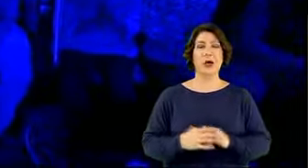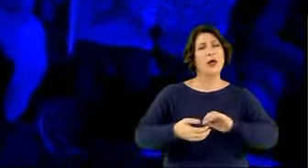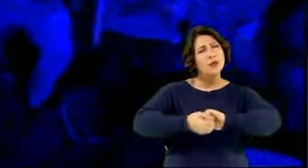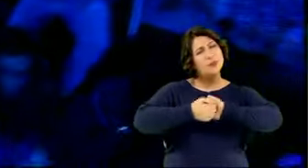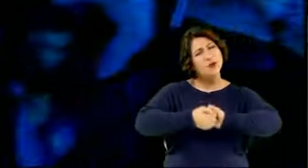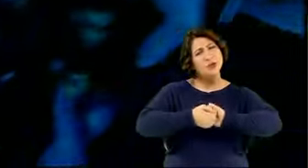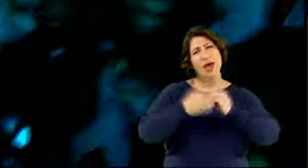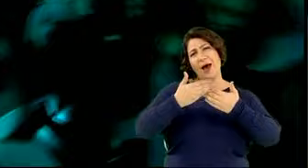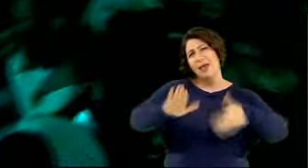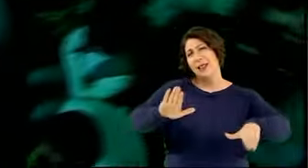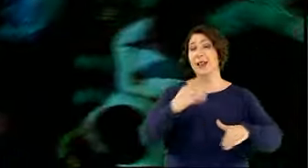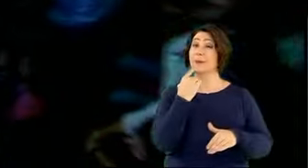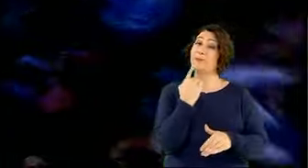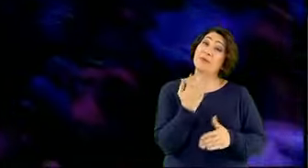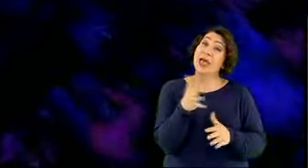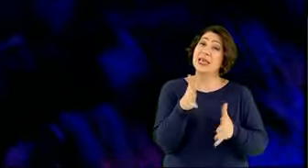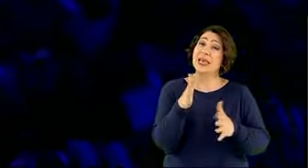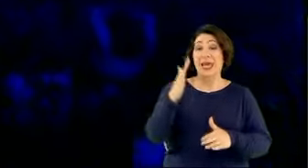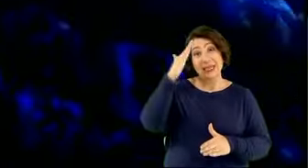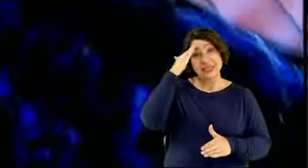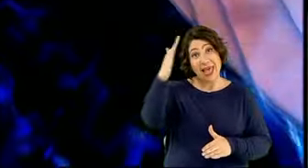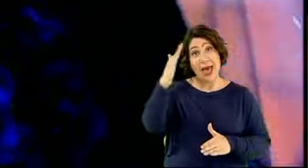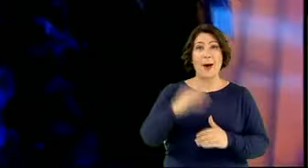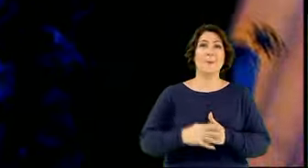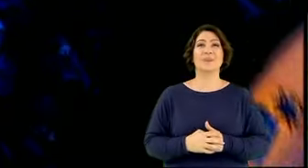karşılaşırmışız, dostça ayrılalım belki